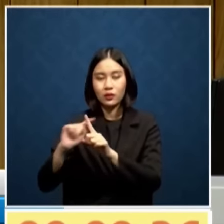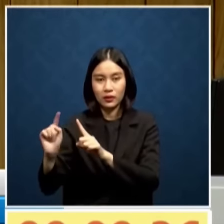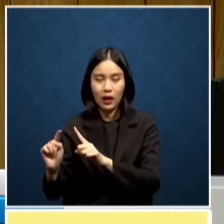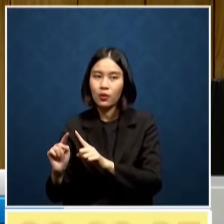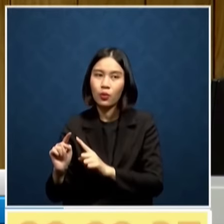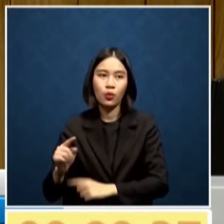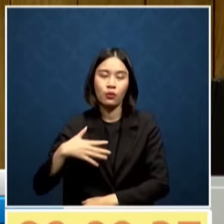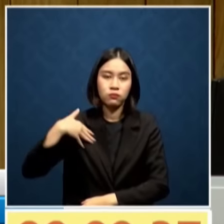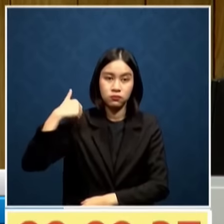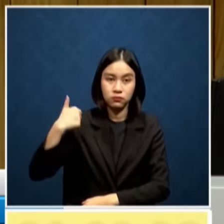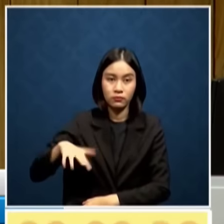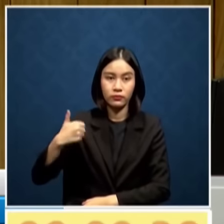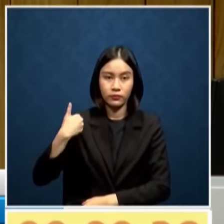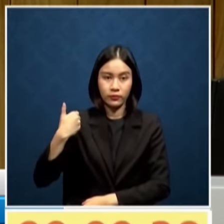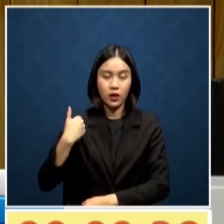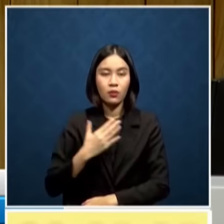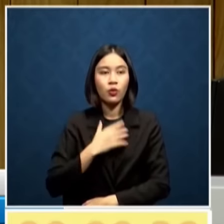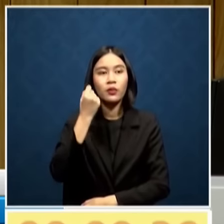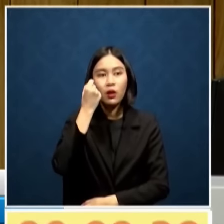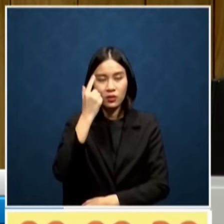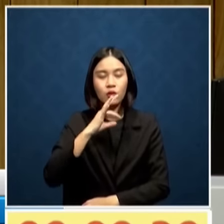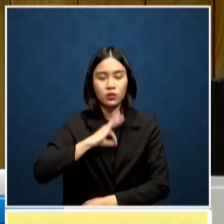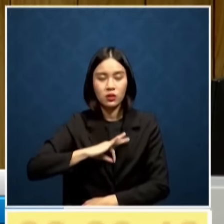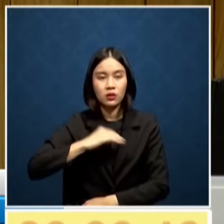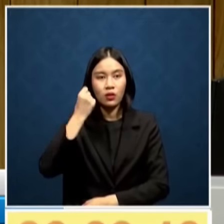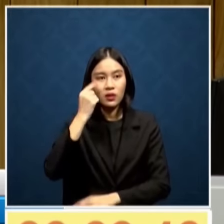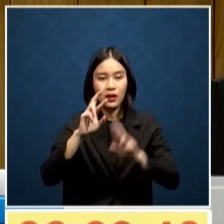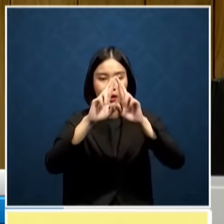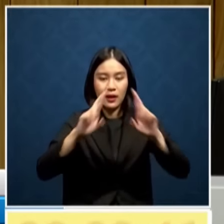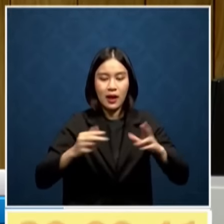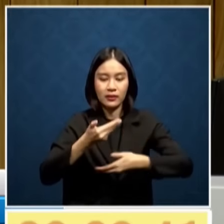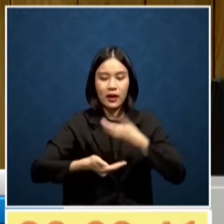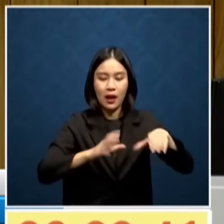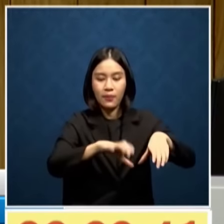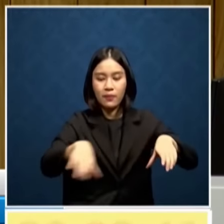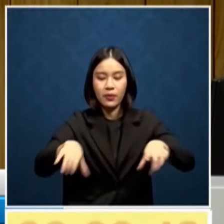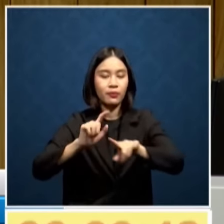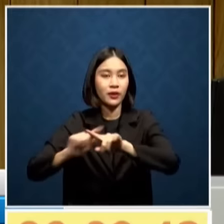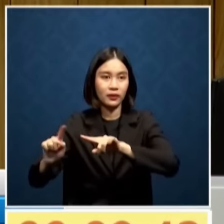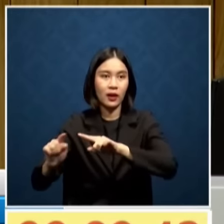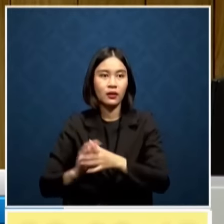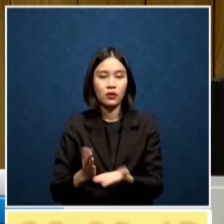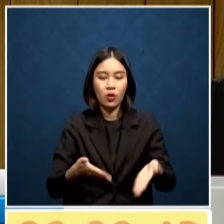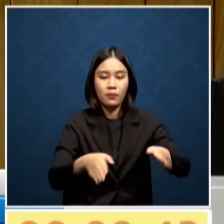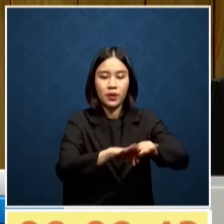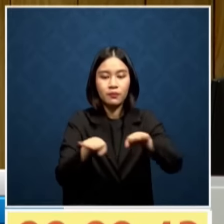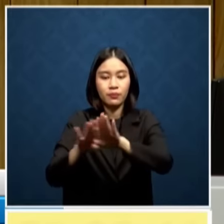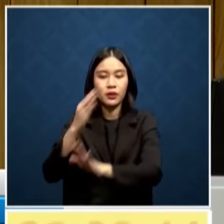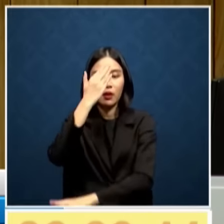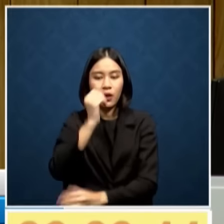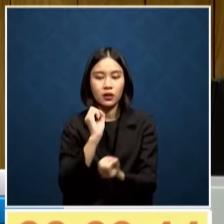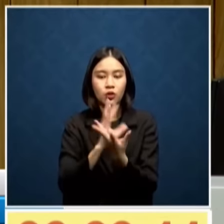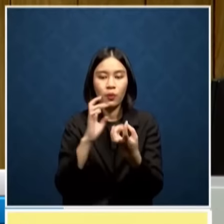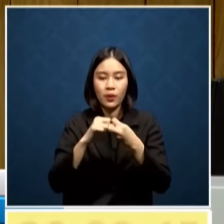าที่ผมเข้าใจความรู้สึกนะฮะร้านค้าต่างๆที่จะต้องปิดตัวเพราะว่าเจอโ